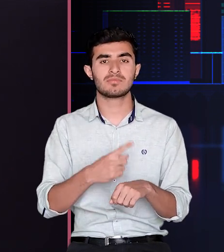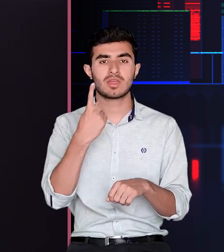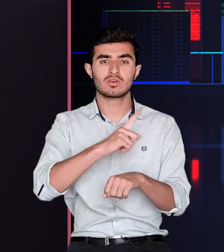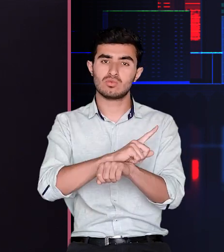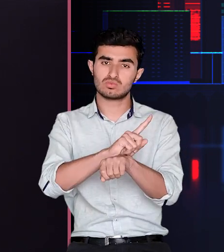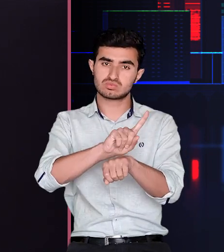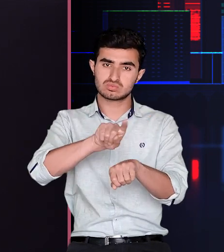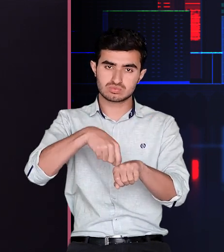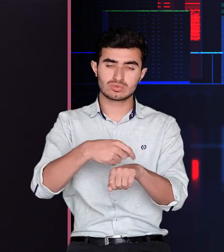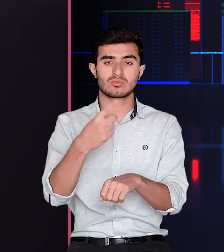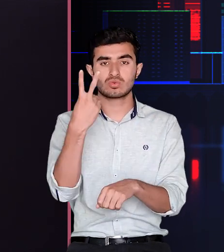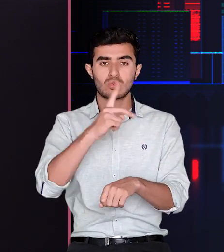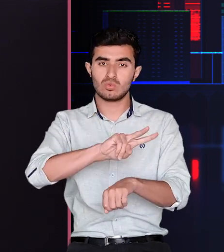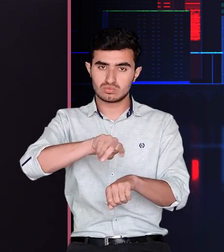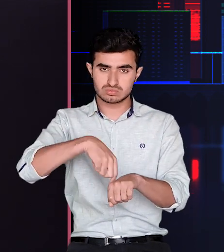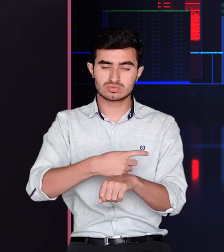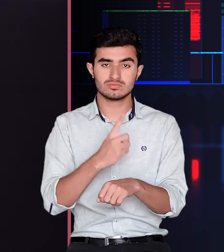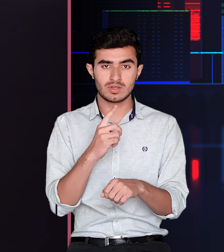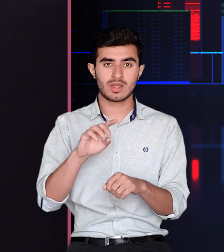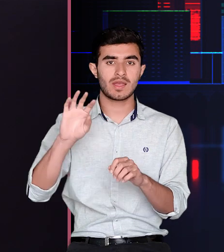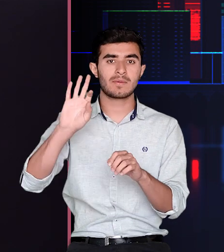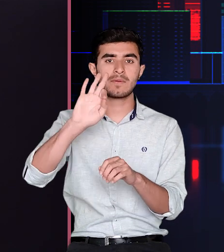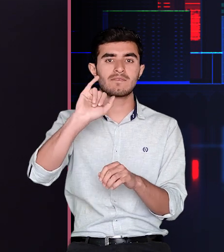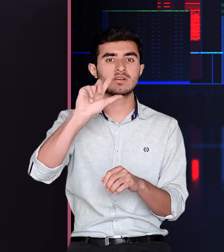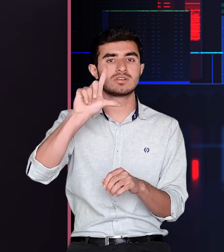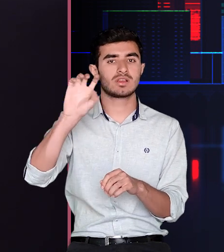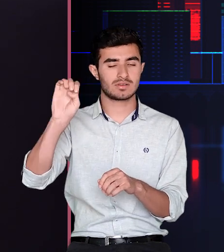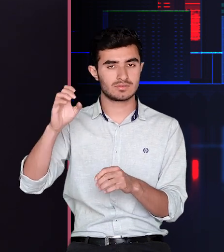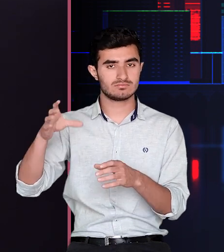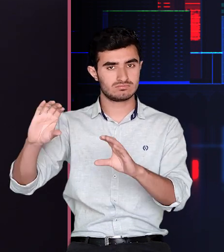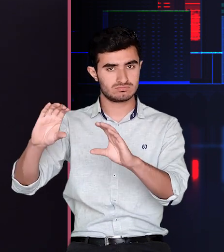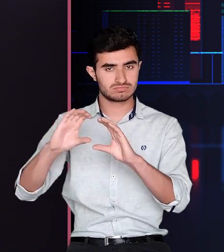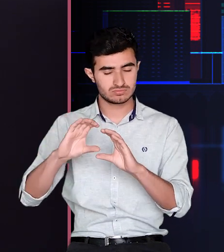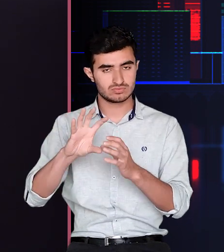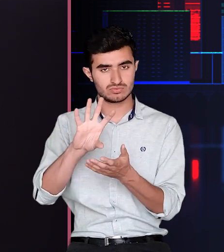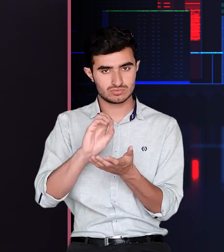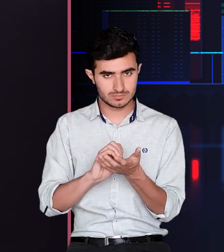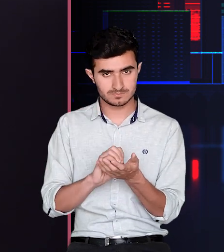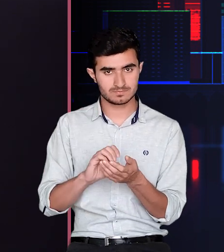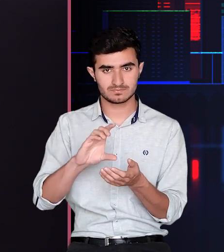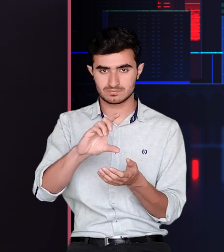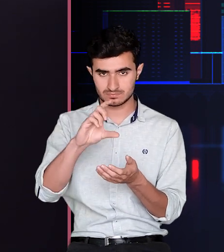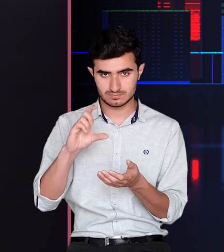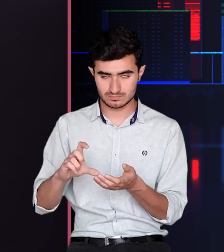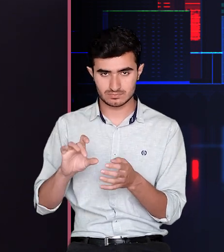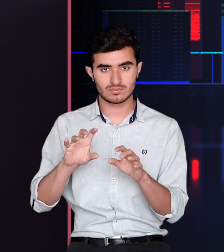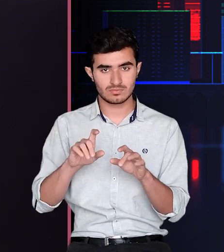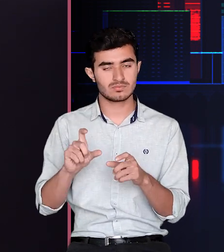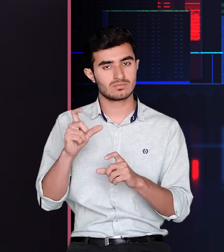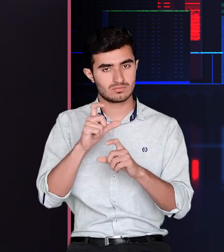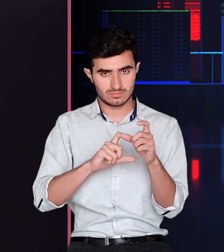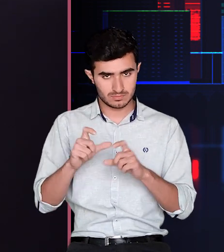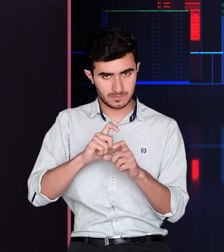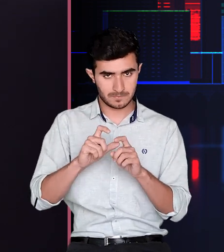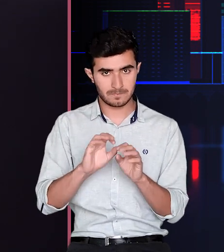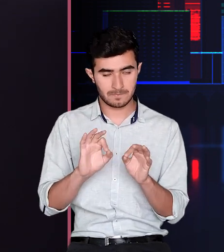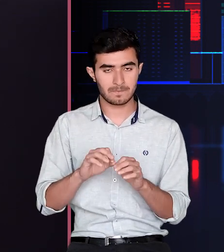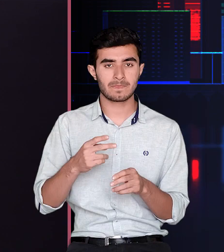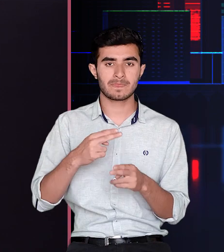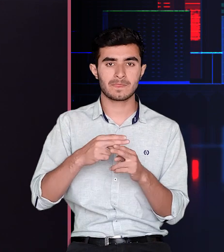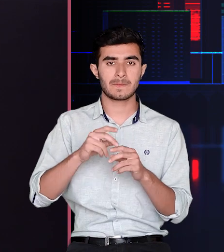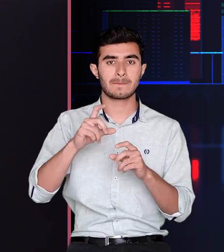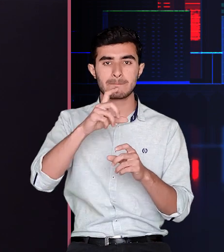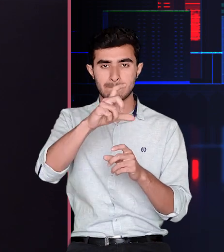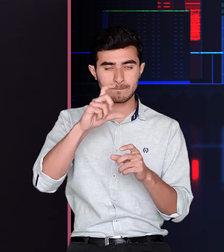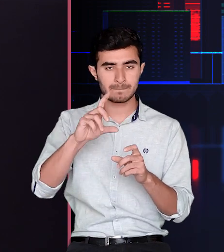स्टैकिंग सॉफ्टवेयर्स होते हैं, आई यूज़ डीप स्काई स्टैकर क्योंकि वो फ्री है। तो आप उसमें जाके उसको स्टैक करते हैं। उससे ये होता है आपका नॉइज़ रेशियो